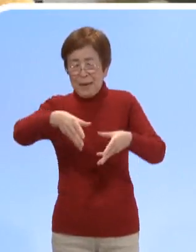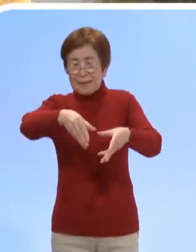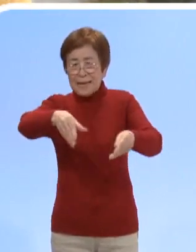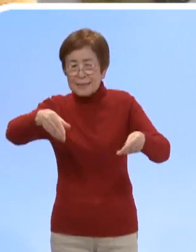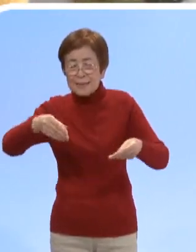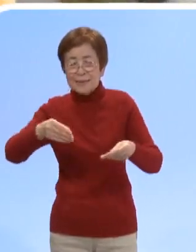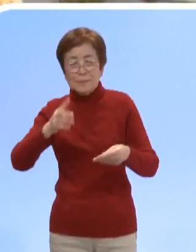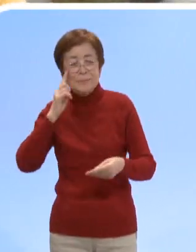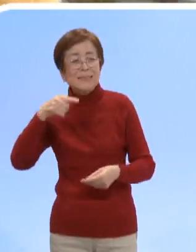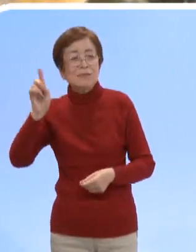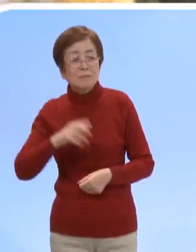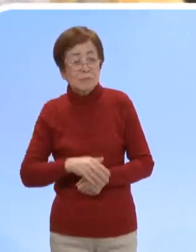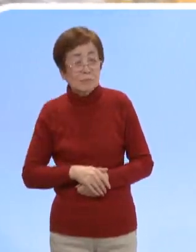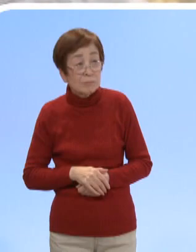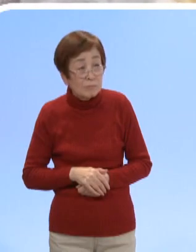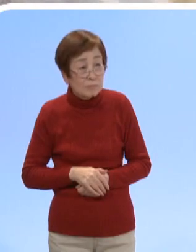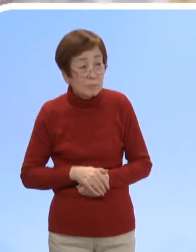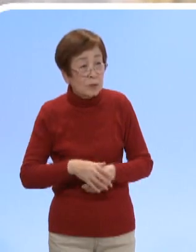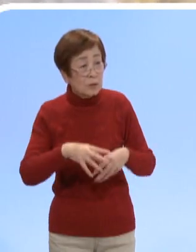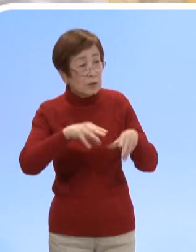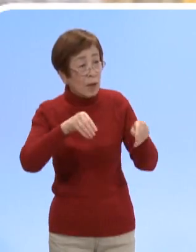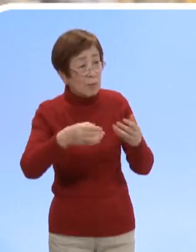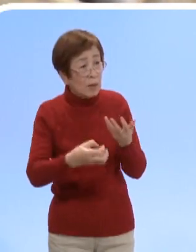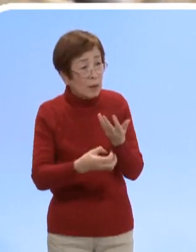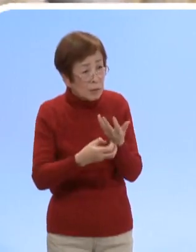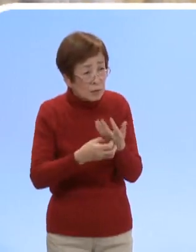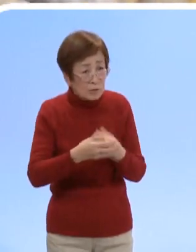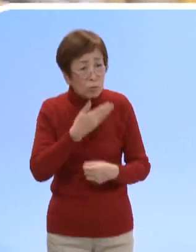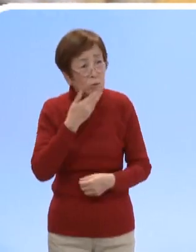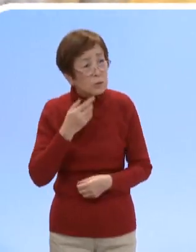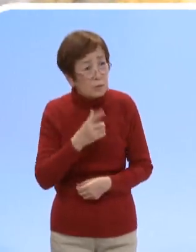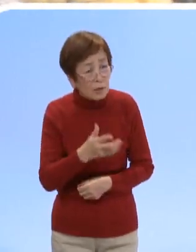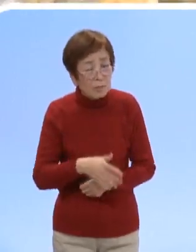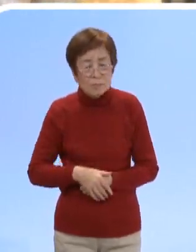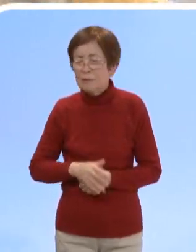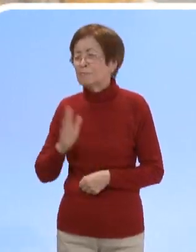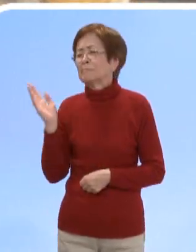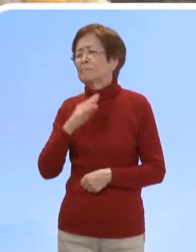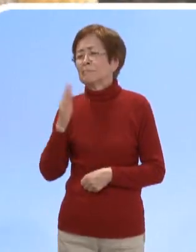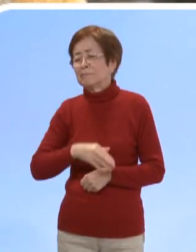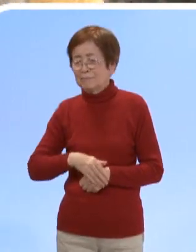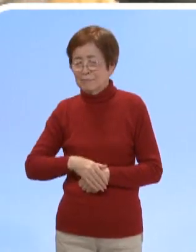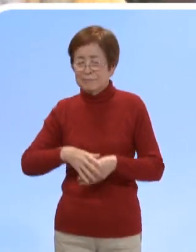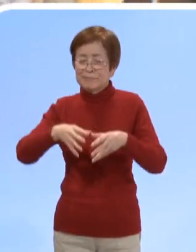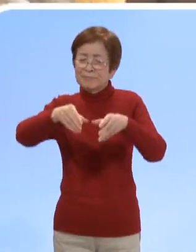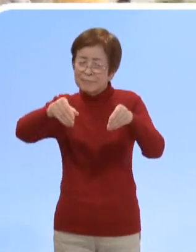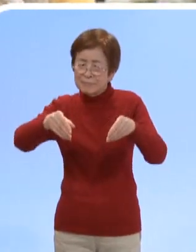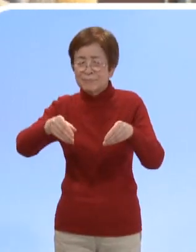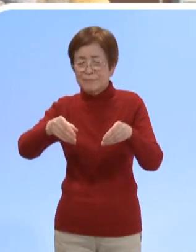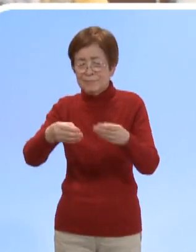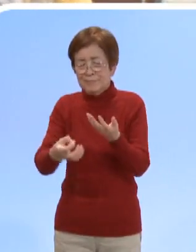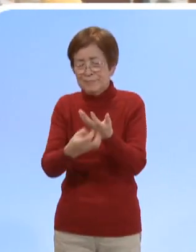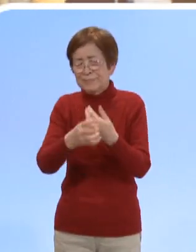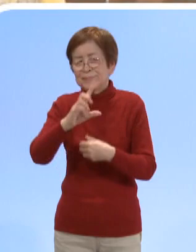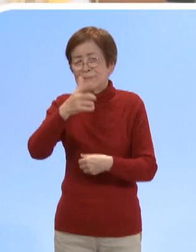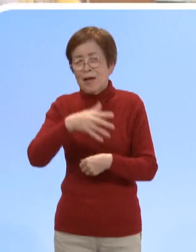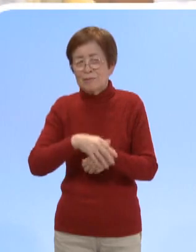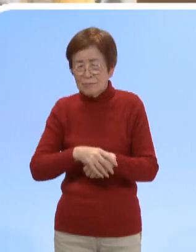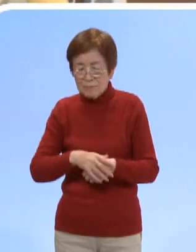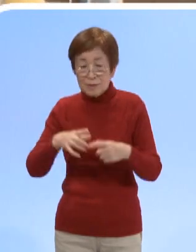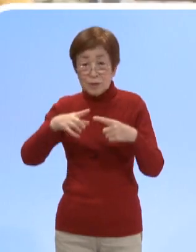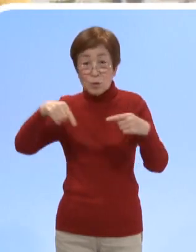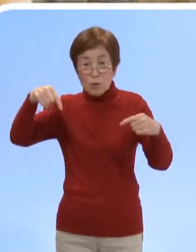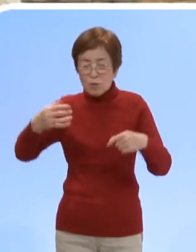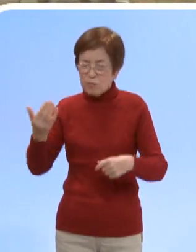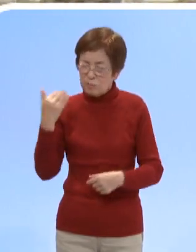美味しそうな響きやね。肉焼いてんのかな、魚焼いてんのかな。 丹波焼きはね、瀬戸常滑信楽備前越